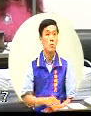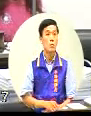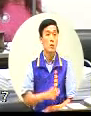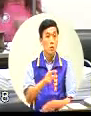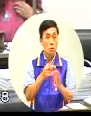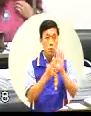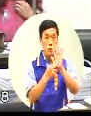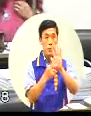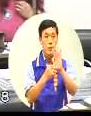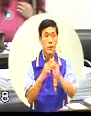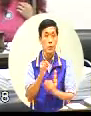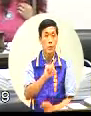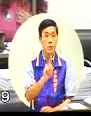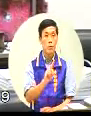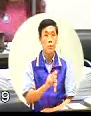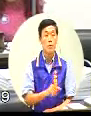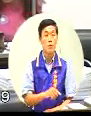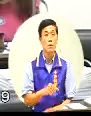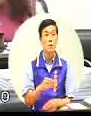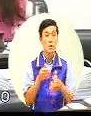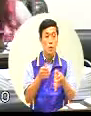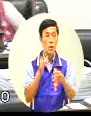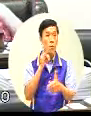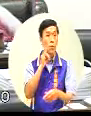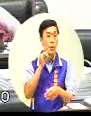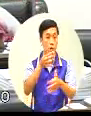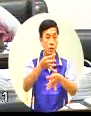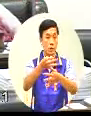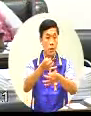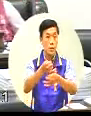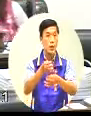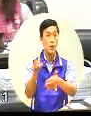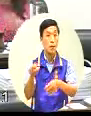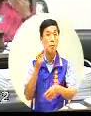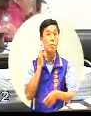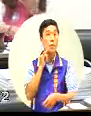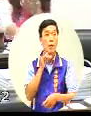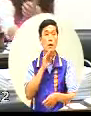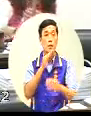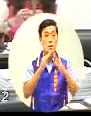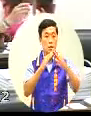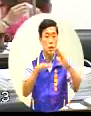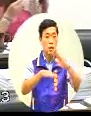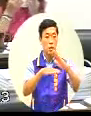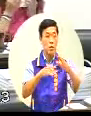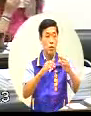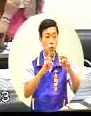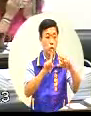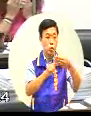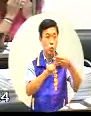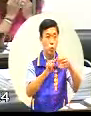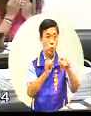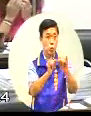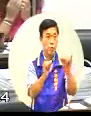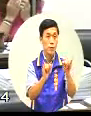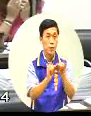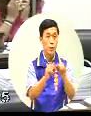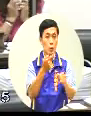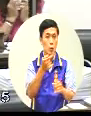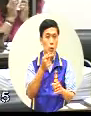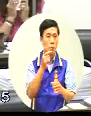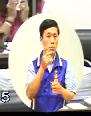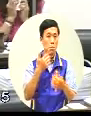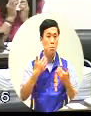述的是说哈、哦，在母亲节那个妈妈也是我们的家庭主妇啊。然后最不开心的事